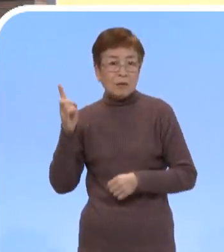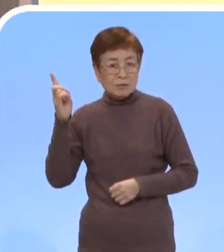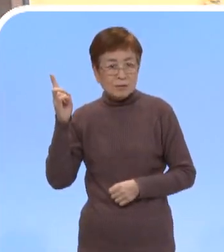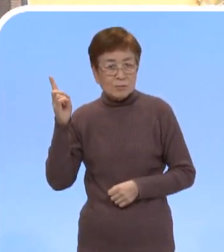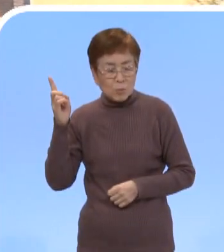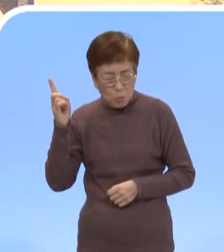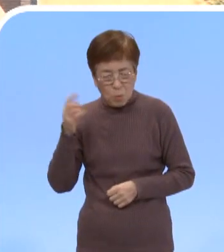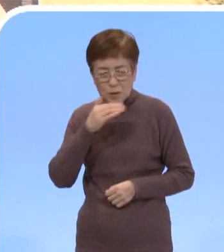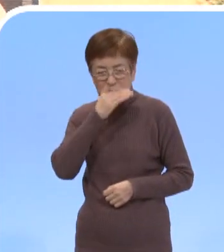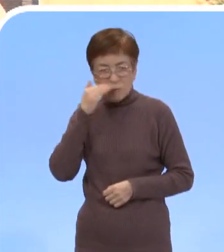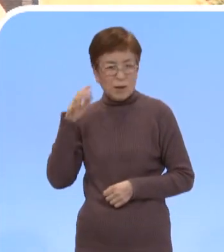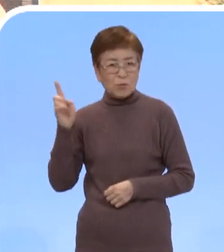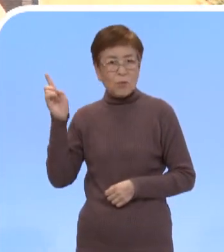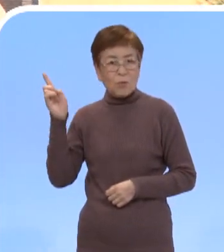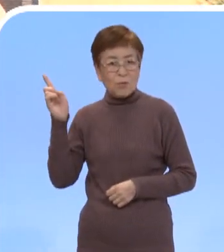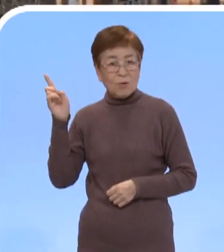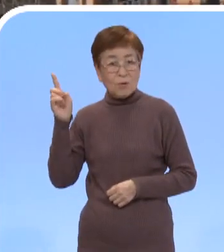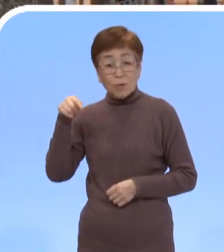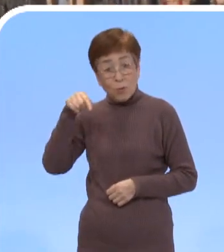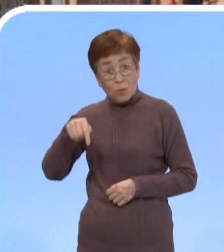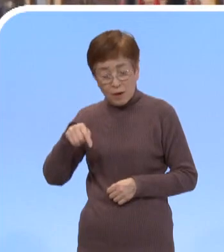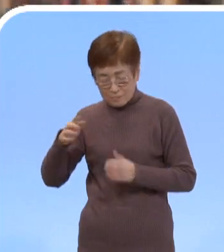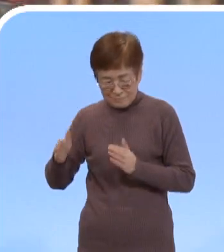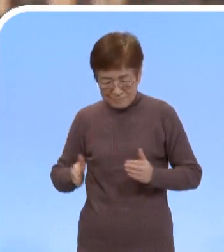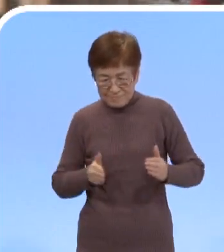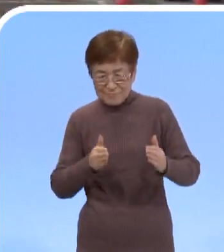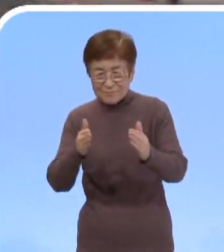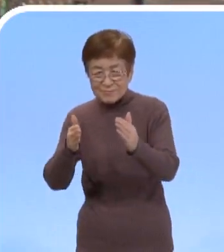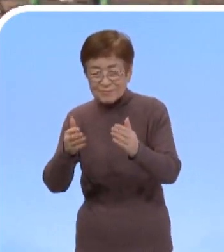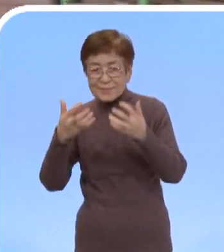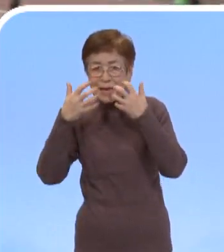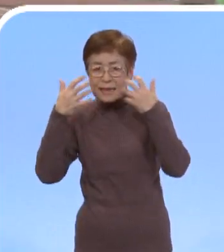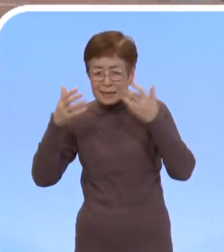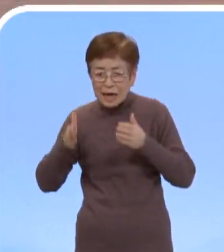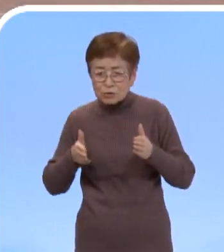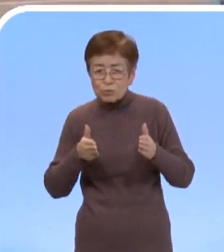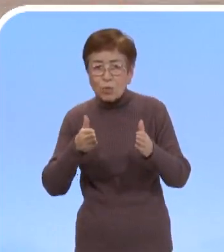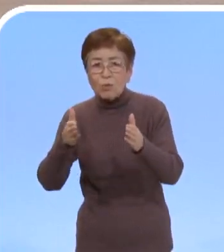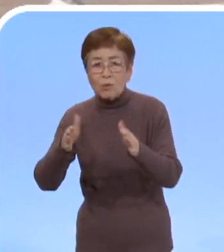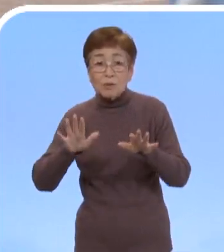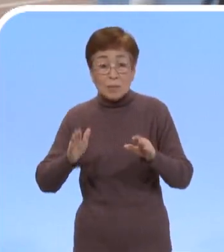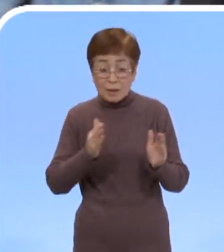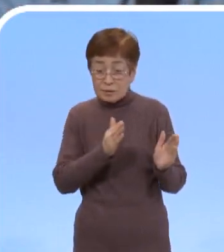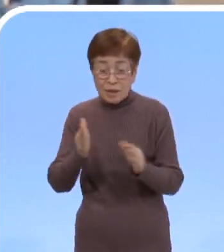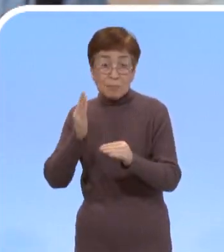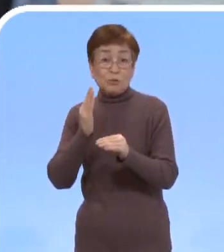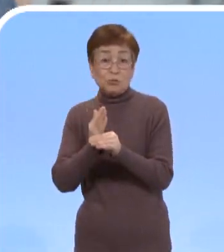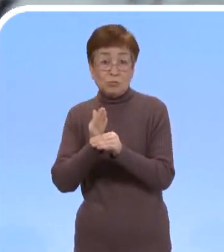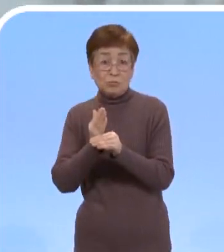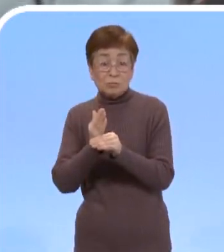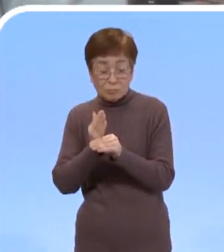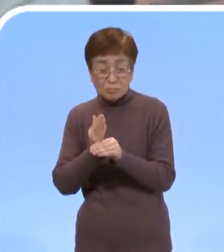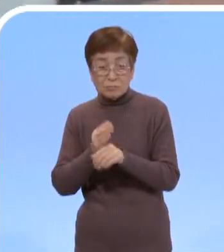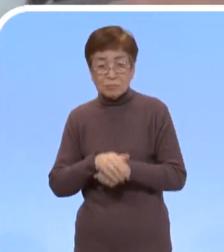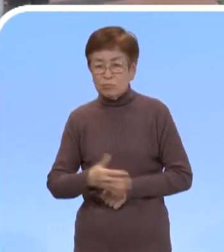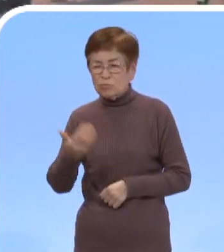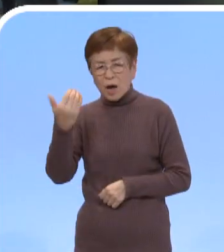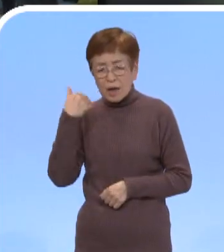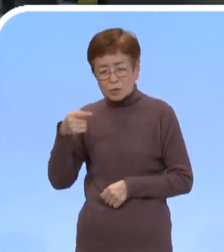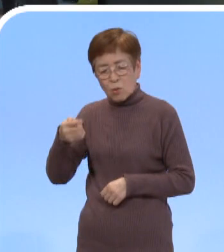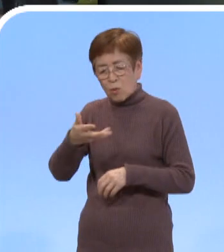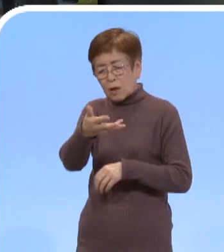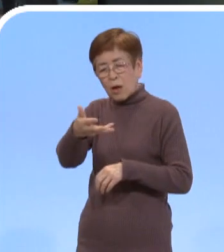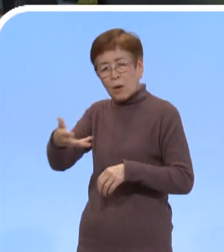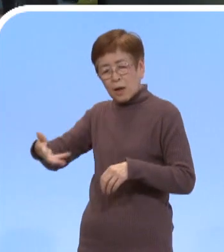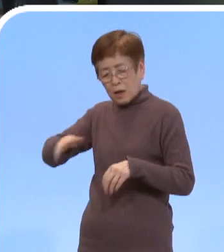ですよね。 はい、立派ですね、 はい、でここがですね、タイガースロードという形で、整備されていく、ちょうどその途中なんです